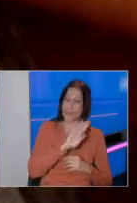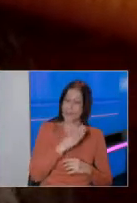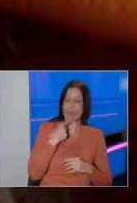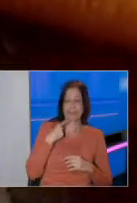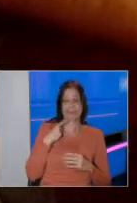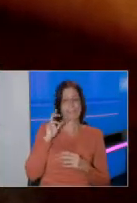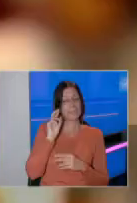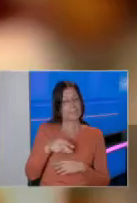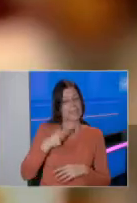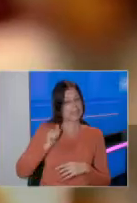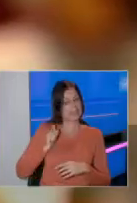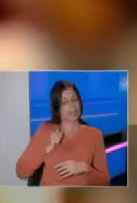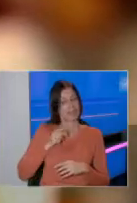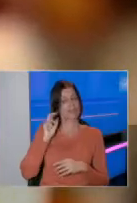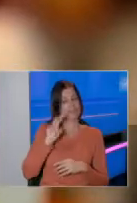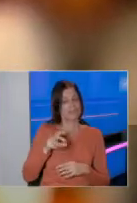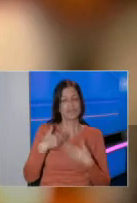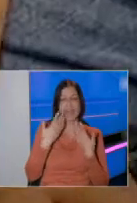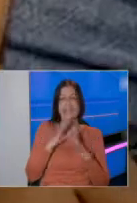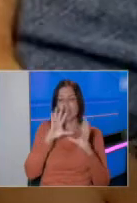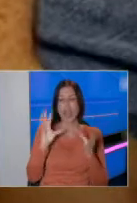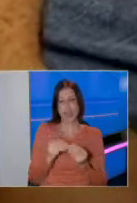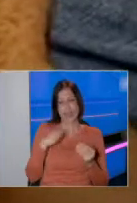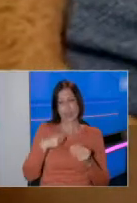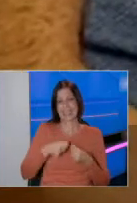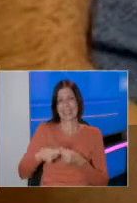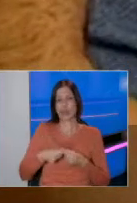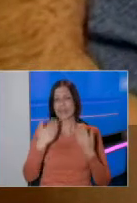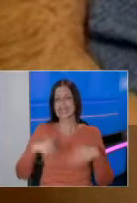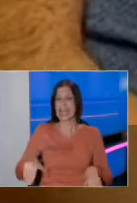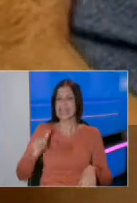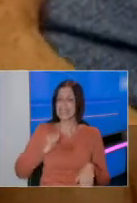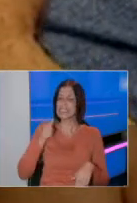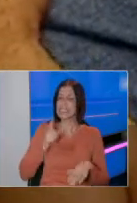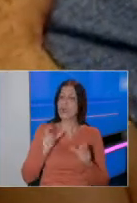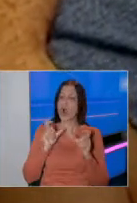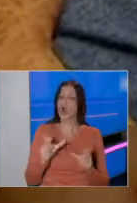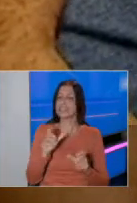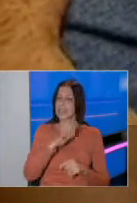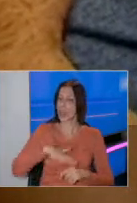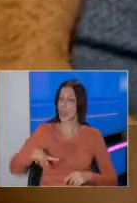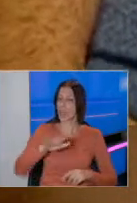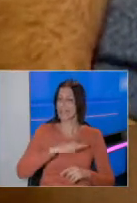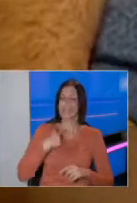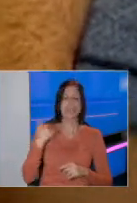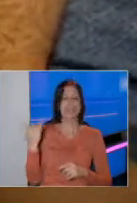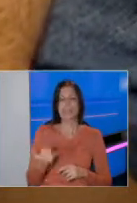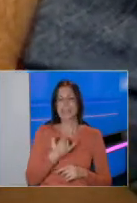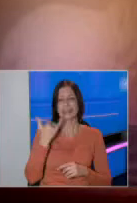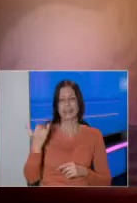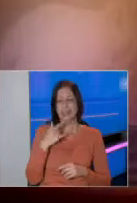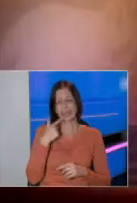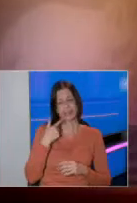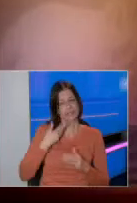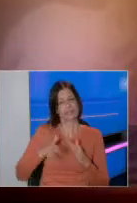ולהתגייס ולהקריב את הכל. עכשיו, אנחנו כארגון נכי צה"ל, יש לנו אחריות על החוסן הלאומי, ואנחנו תמיד, תמיד, תמיד נקרא לשרת